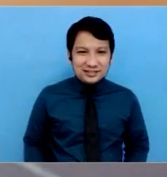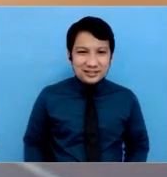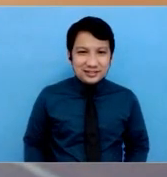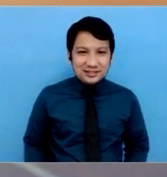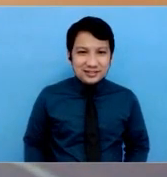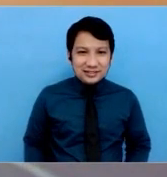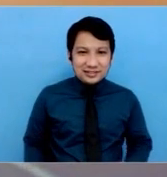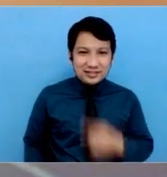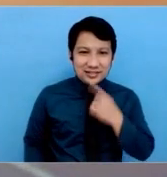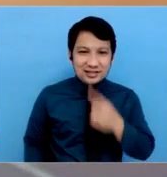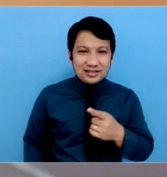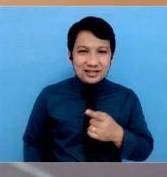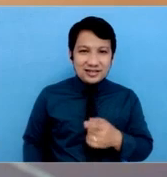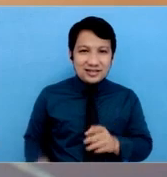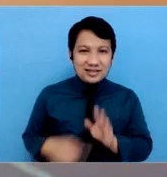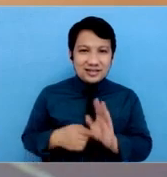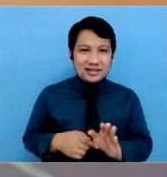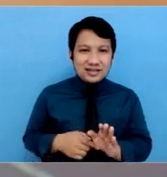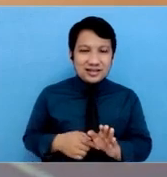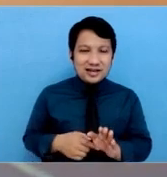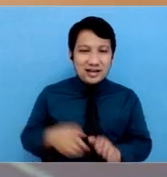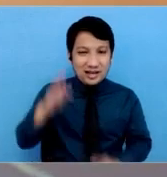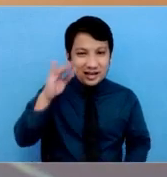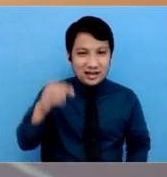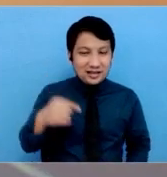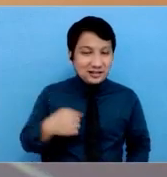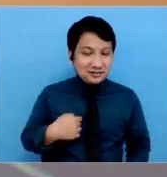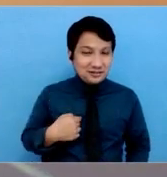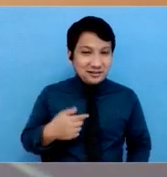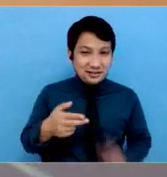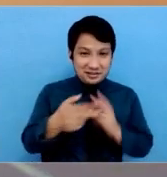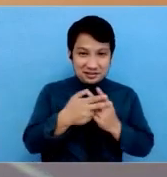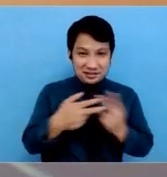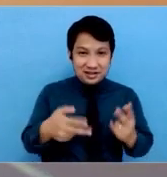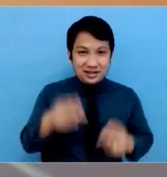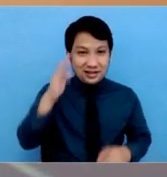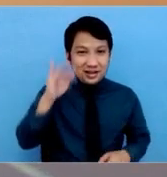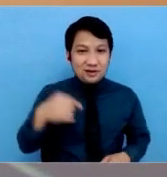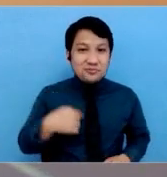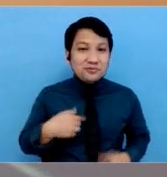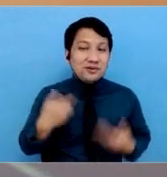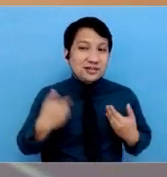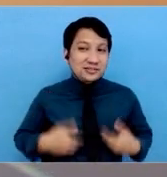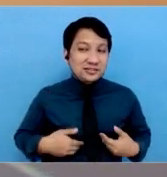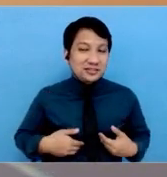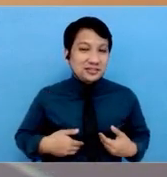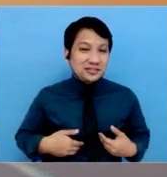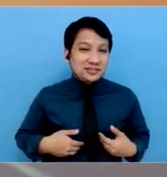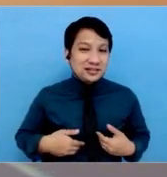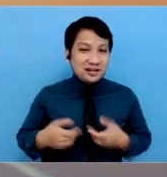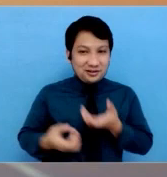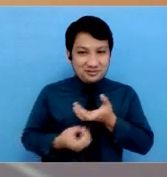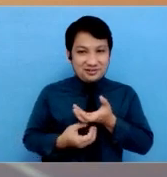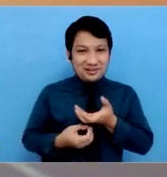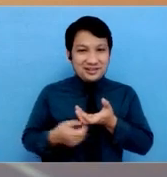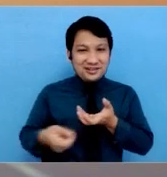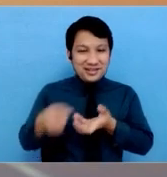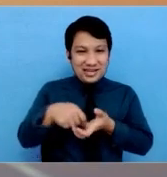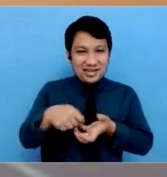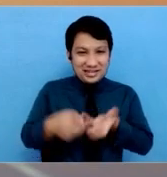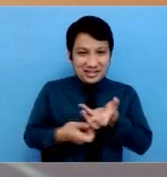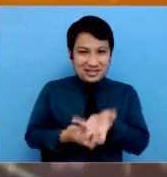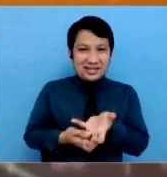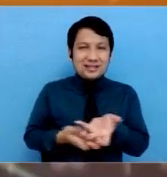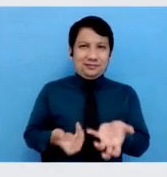matching hawak na rice cooker. Ang caption naman niya, "Hi, ako nga pala ang sinaing mo." Sinaing